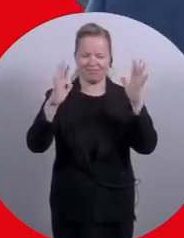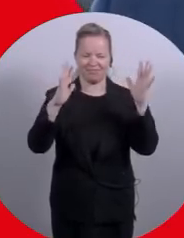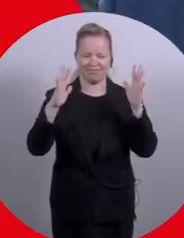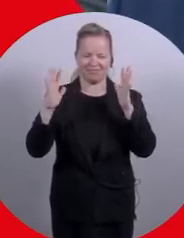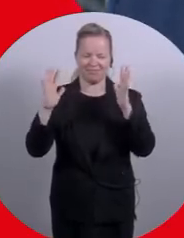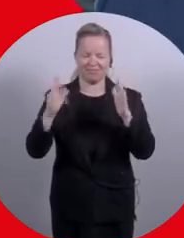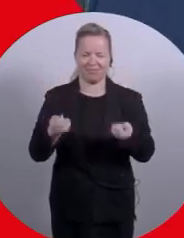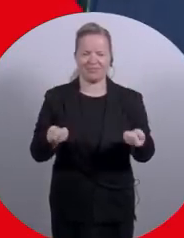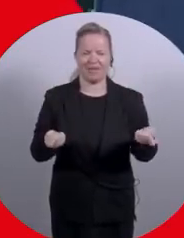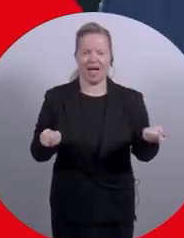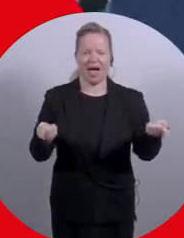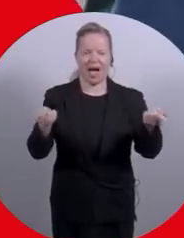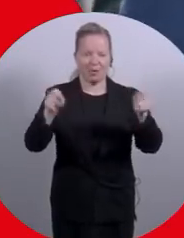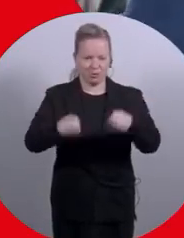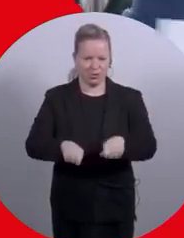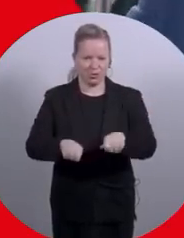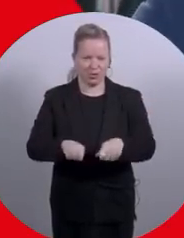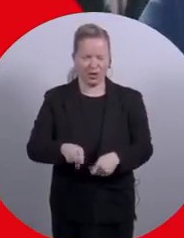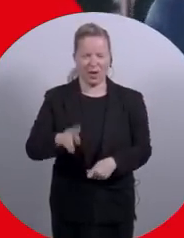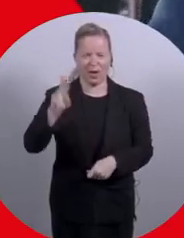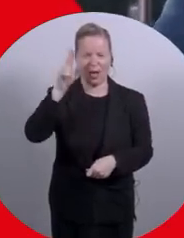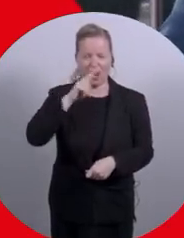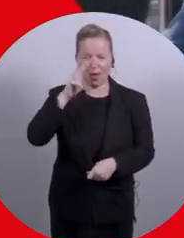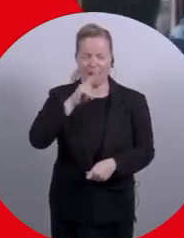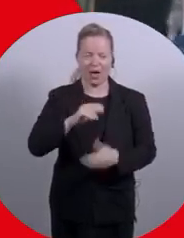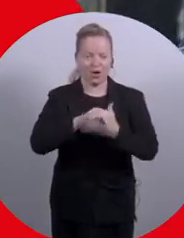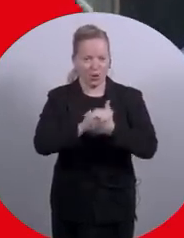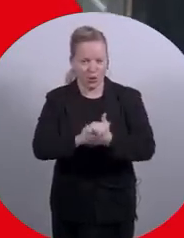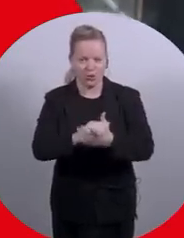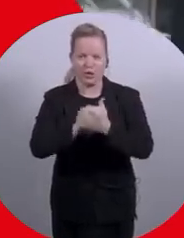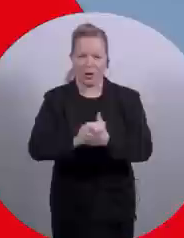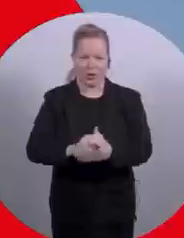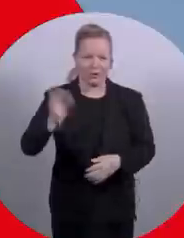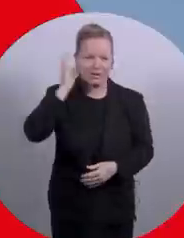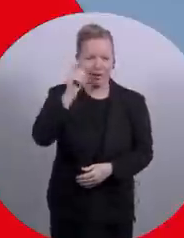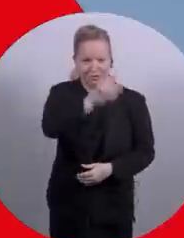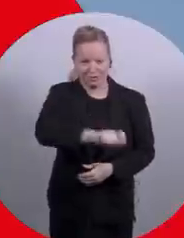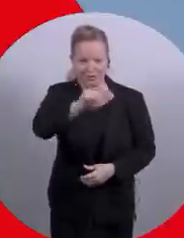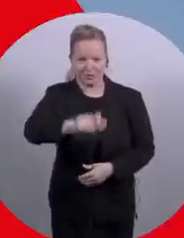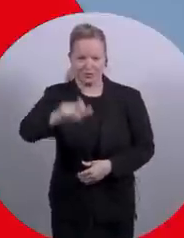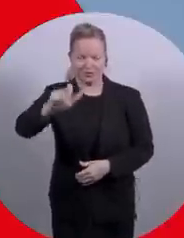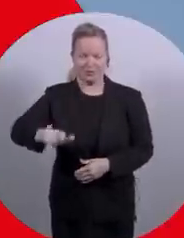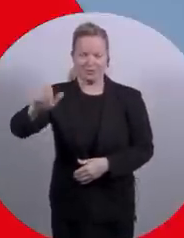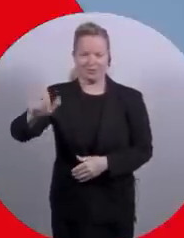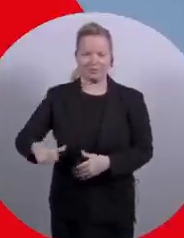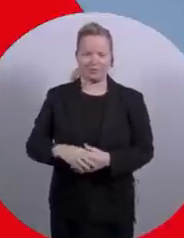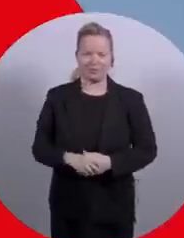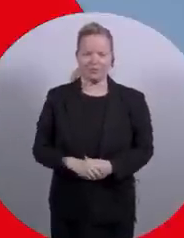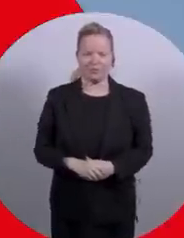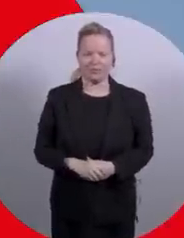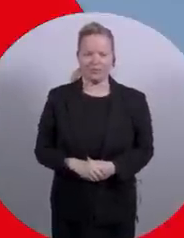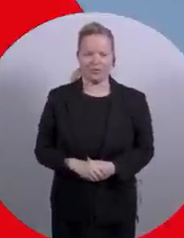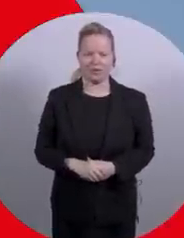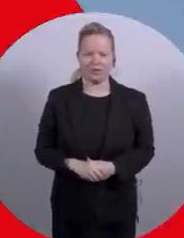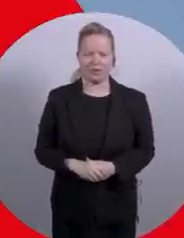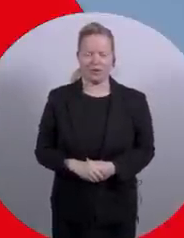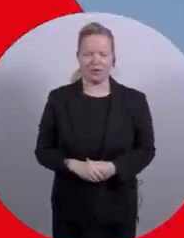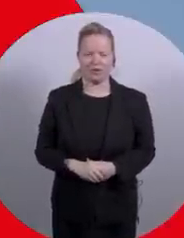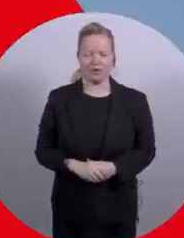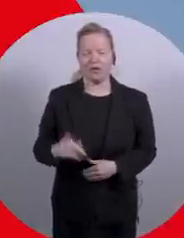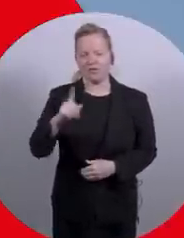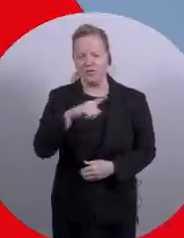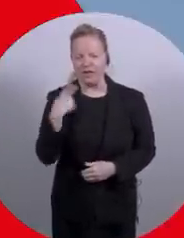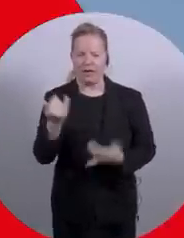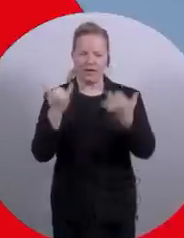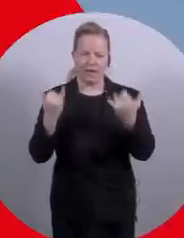und abschließend Liebe Genossinnen und Genossen wir leben auch eine Zeit in der